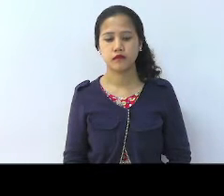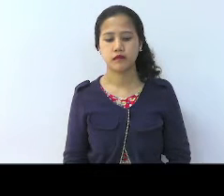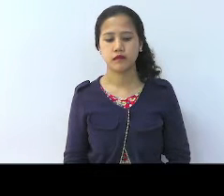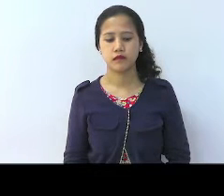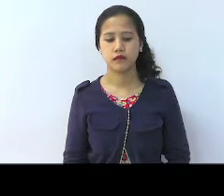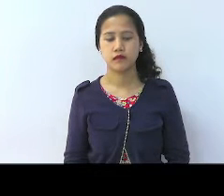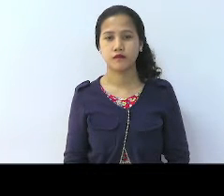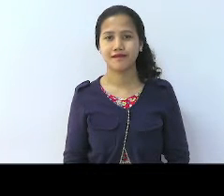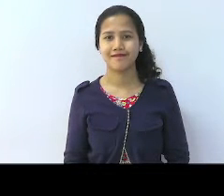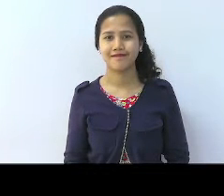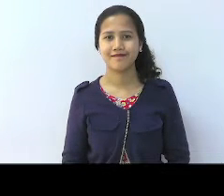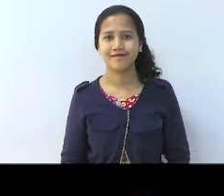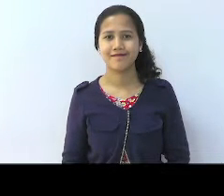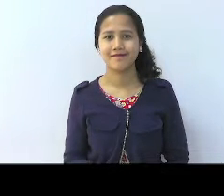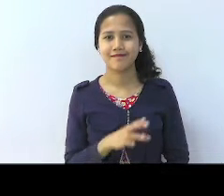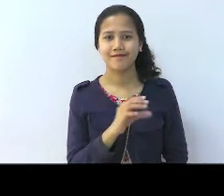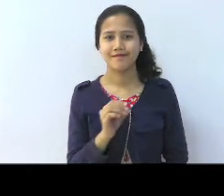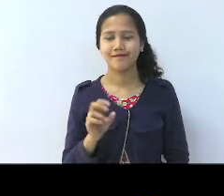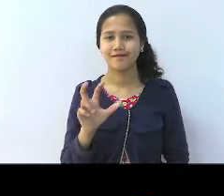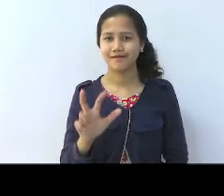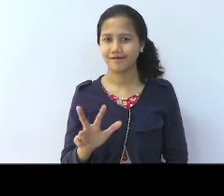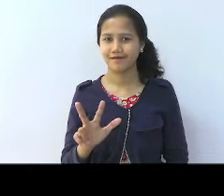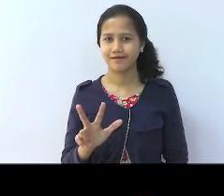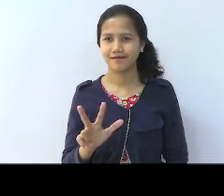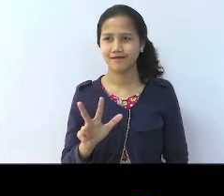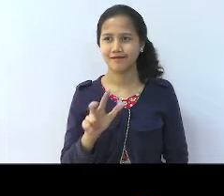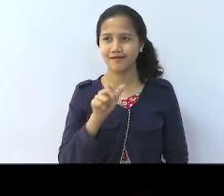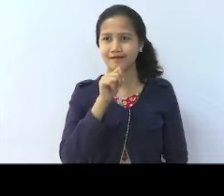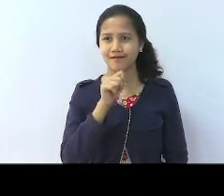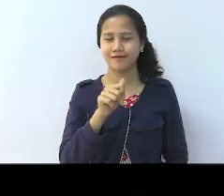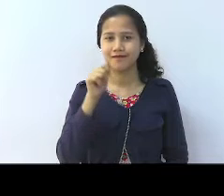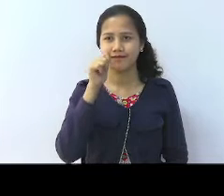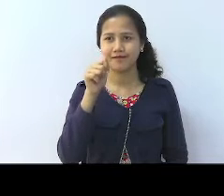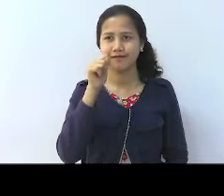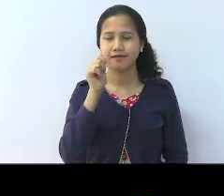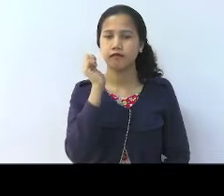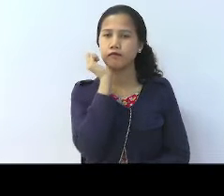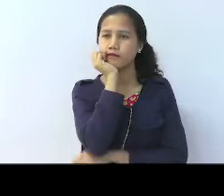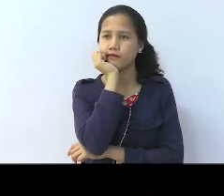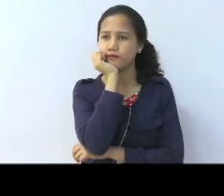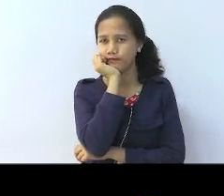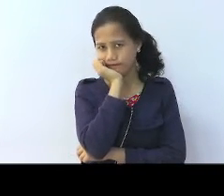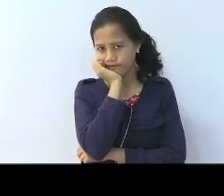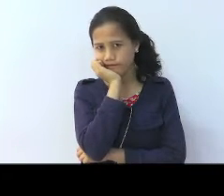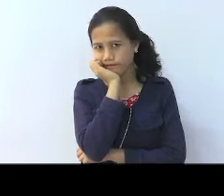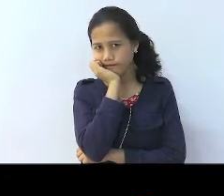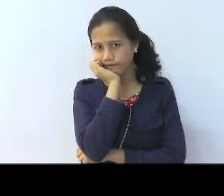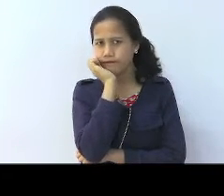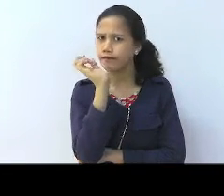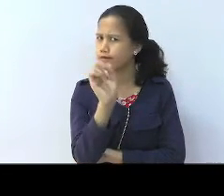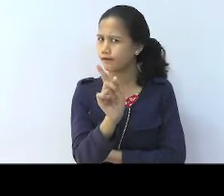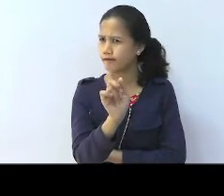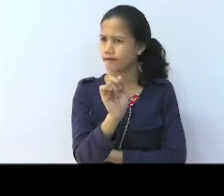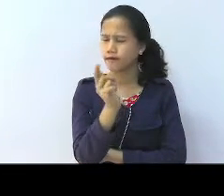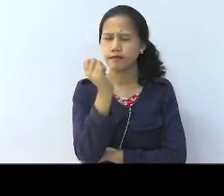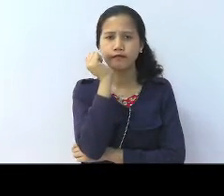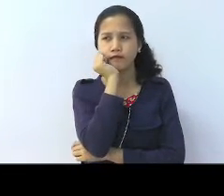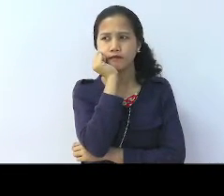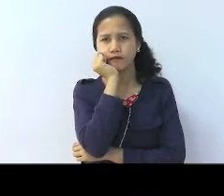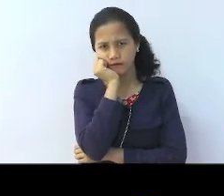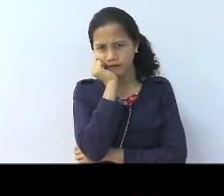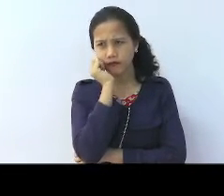po para lumambot yung mga karne, yung mga buto-buto na nginangat-ngat-ngat-ngat pa natin. Ibalato na